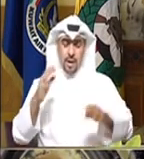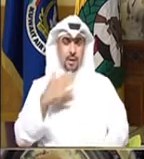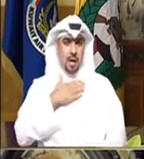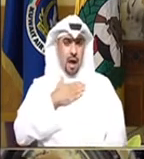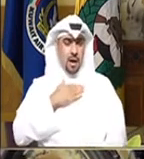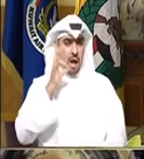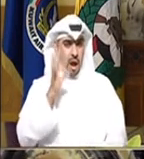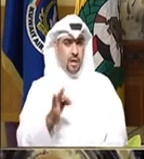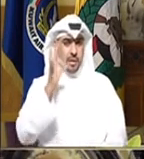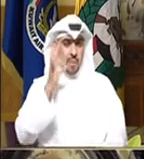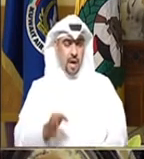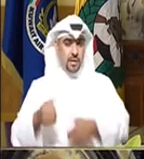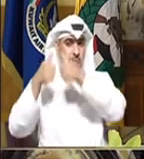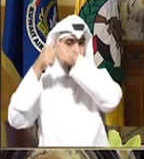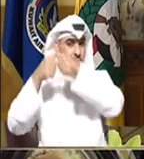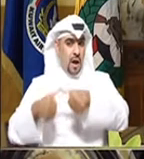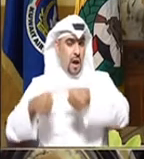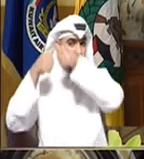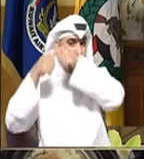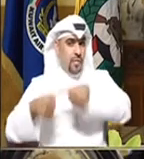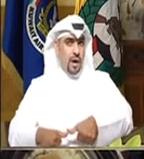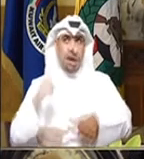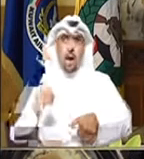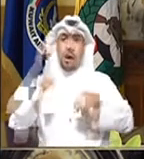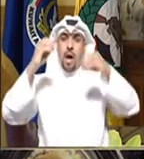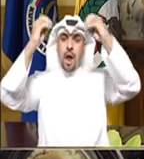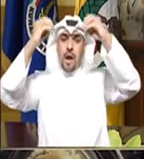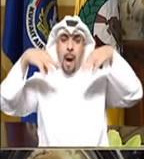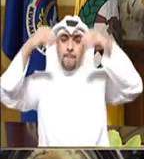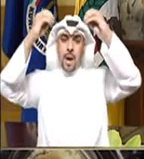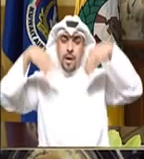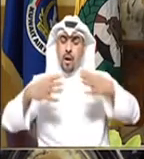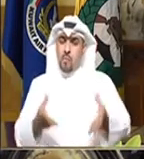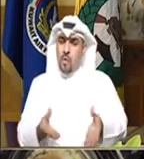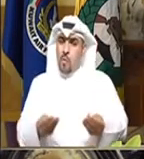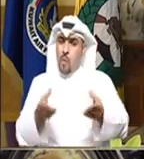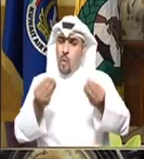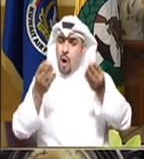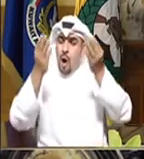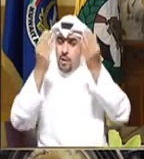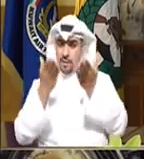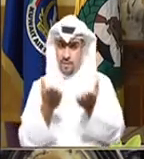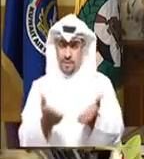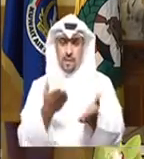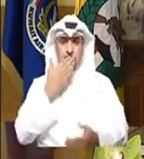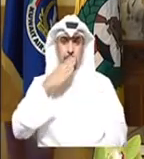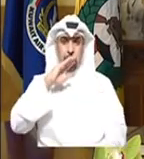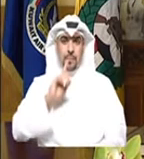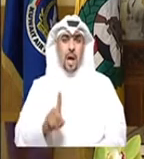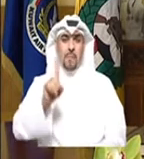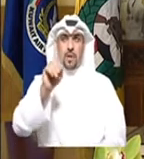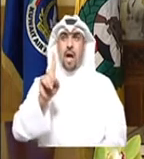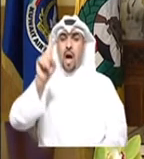المولى تعالى علينا والتي لا تعد ولا تحصى، لقد أنعم علينا